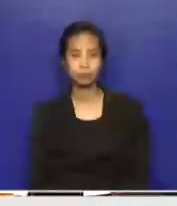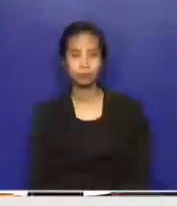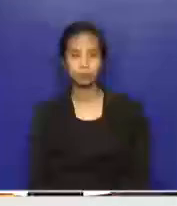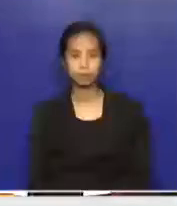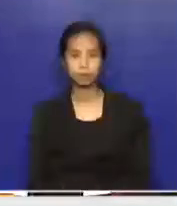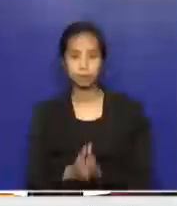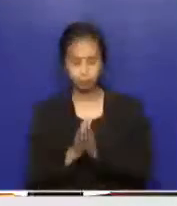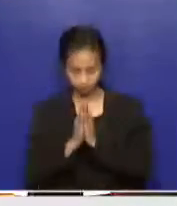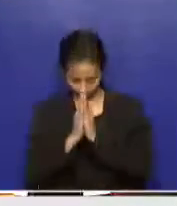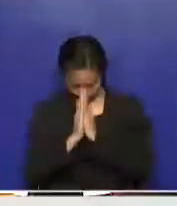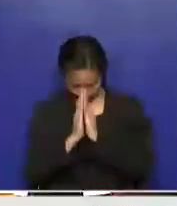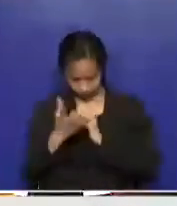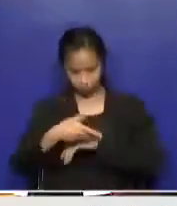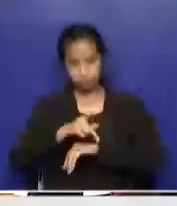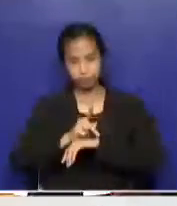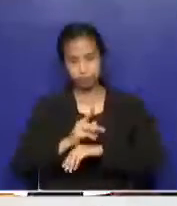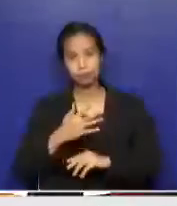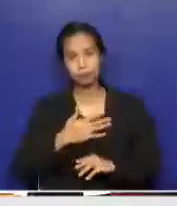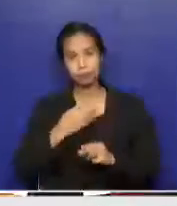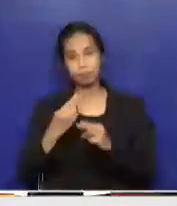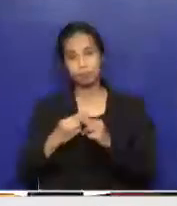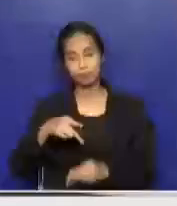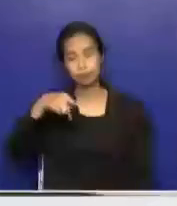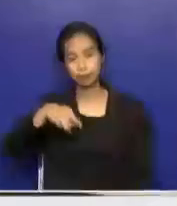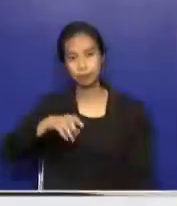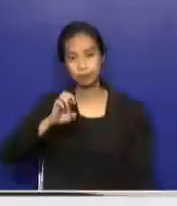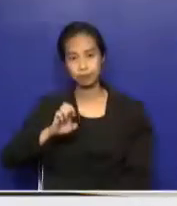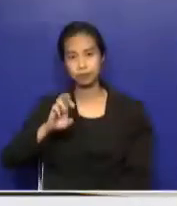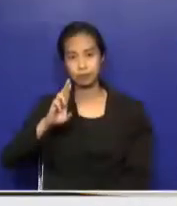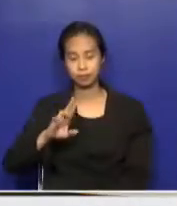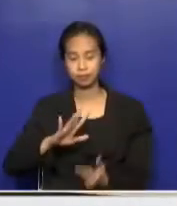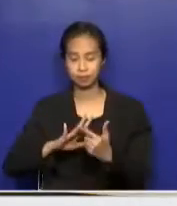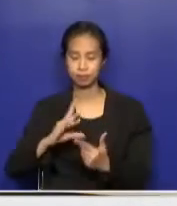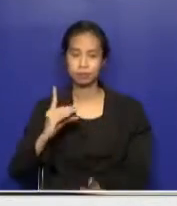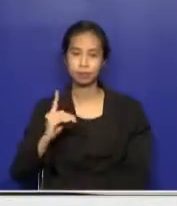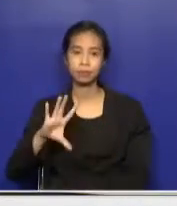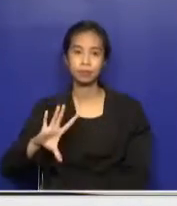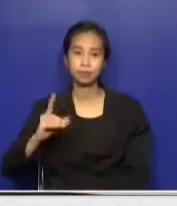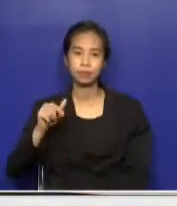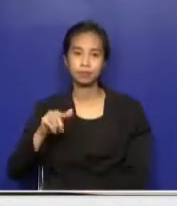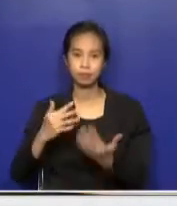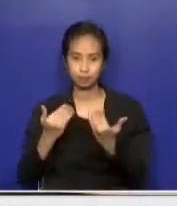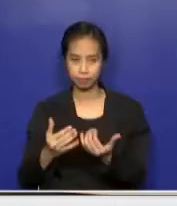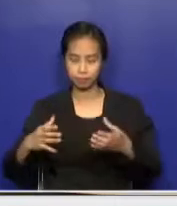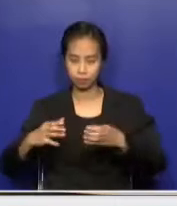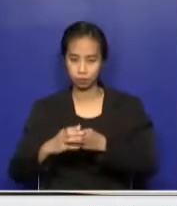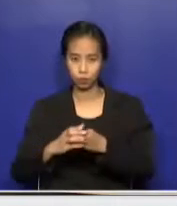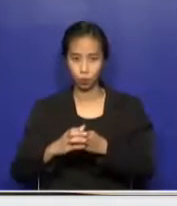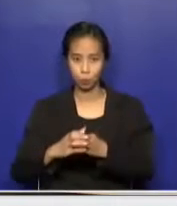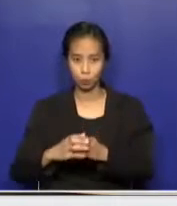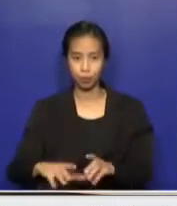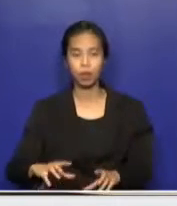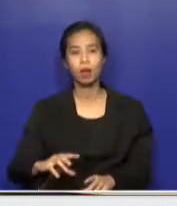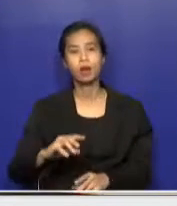กราบเรียนท่านประธานที่เคารพกับผมนายพีระเดชคำสมุทรผู้แทนราษฎรจังหวัดเชียงรายพรรคก้าวไกลครับผมมีเรื่องปรึกษาหารือท่านประธานเรื่องที่1ครับผ